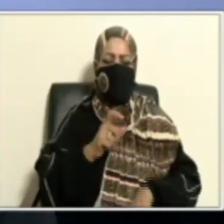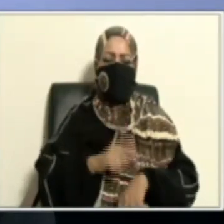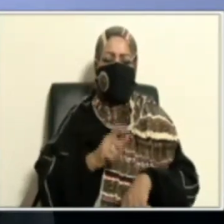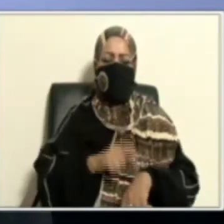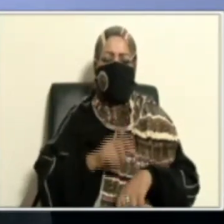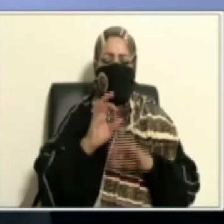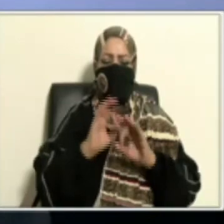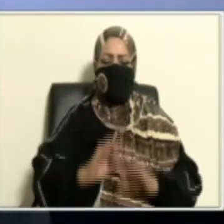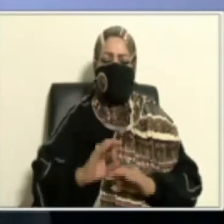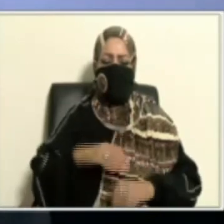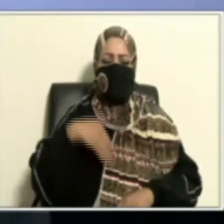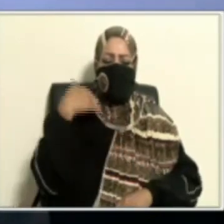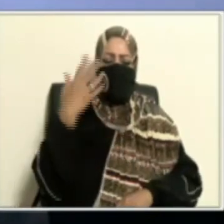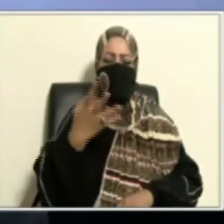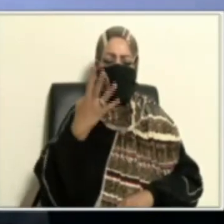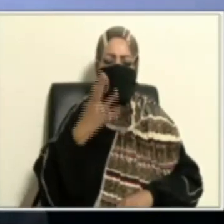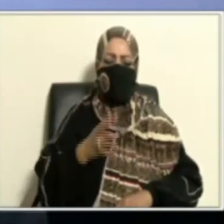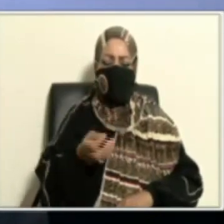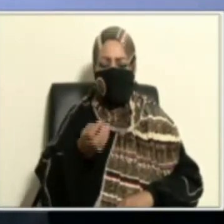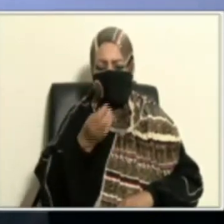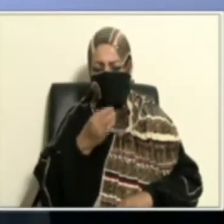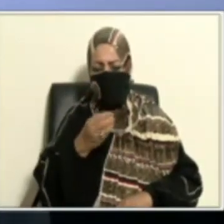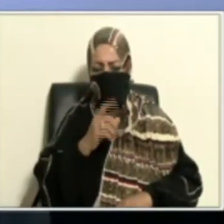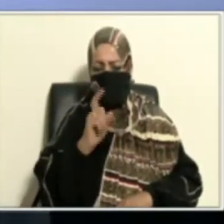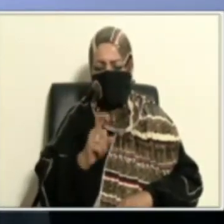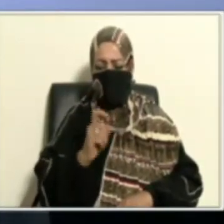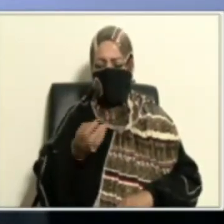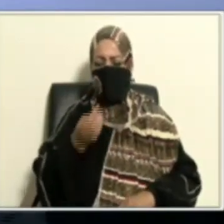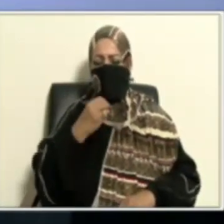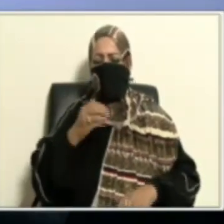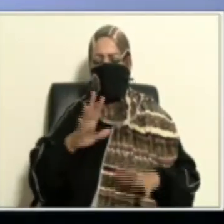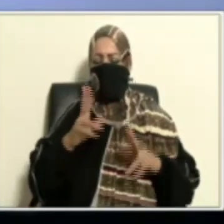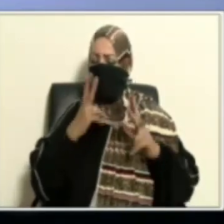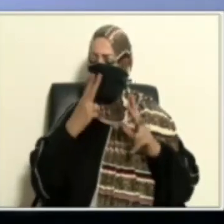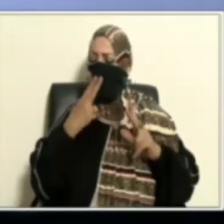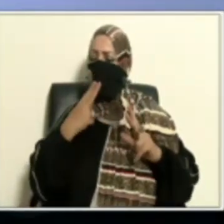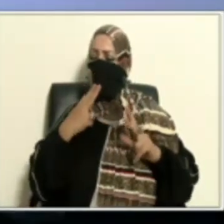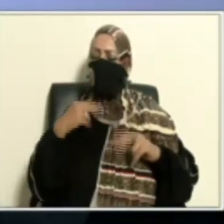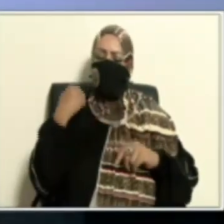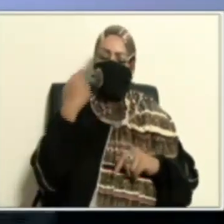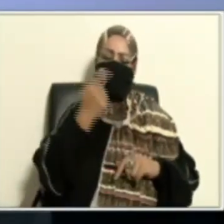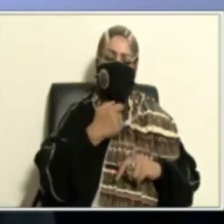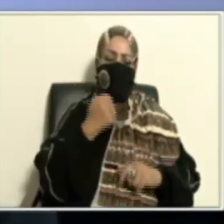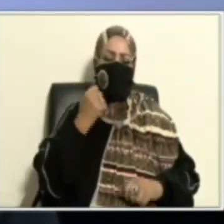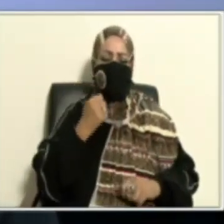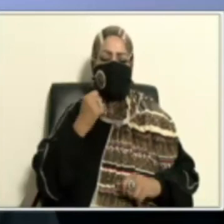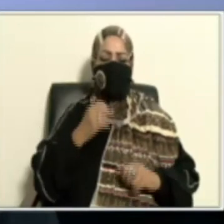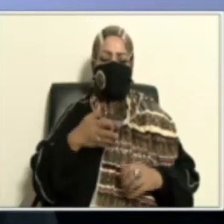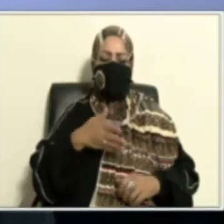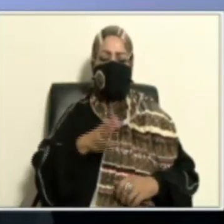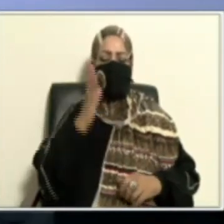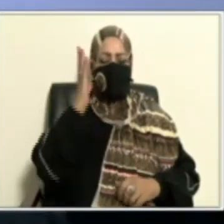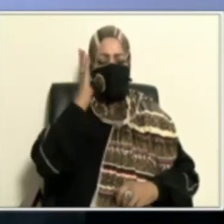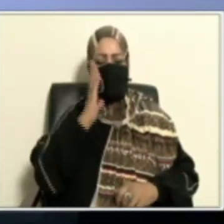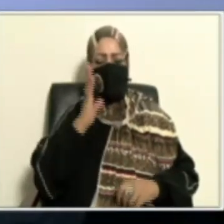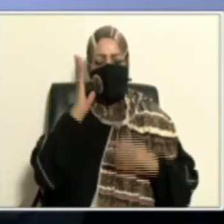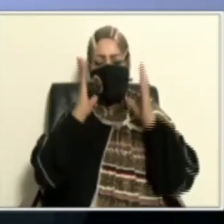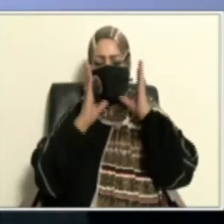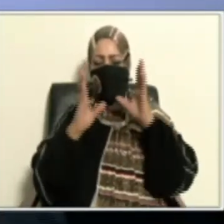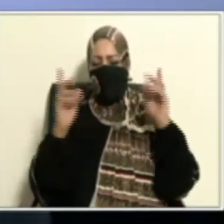بالعشاء، وهذا وارد فيه، يبدأ بالعشاء ثم يصلي العشاء،